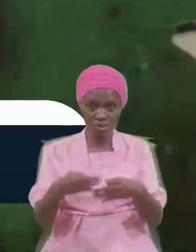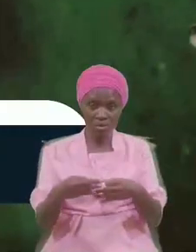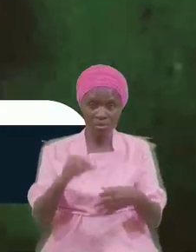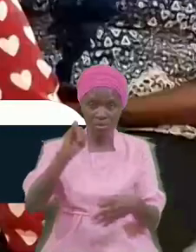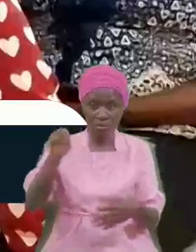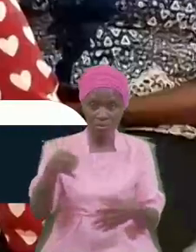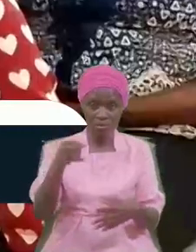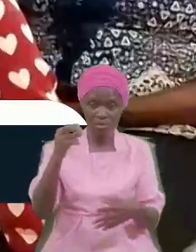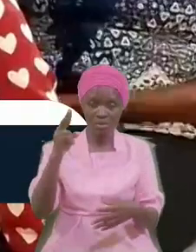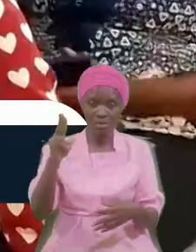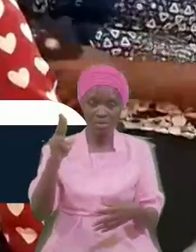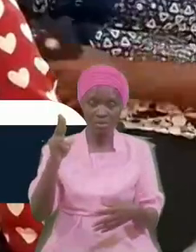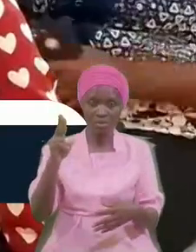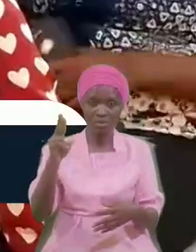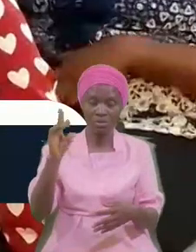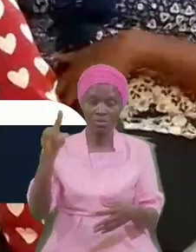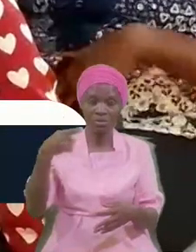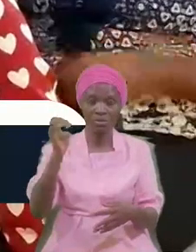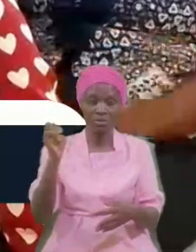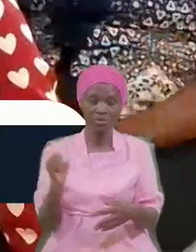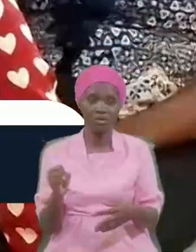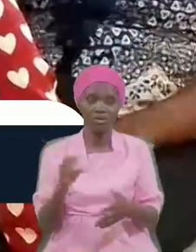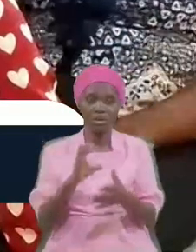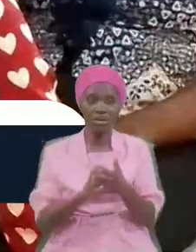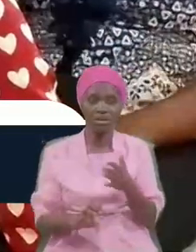Juge 6, Gédéon,